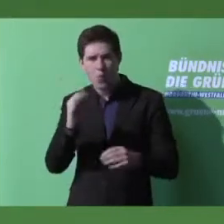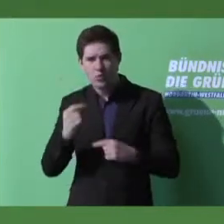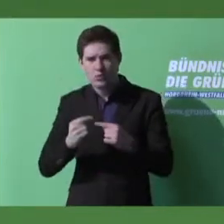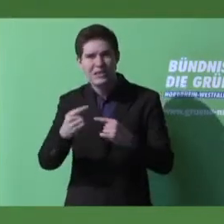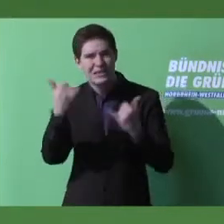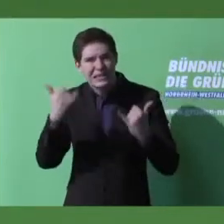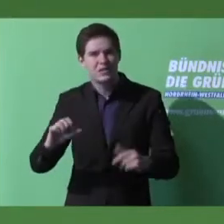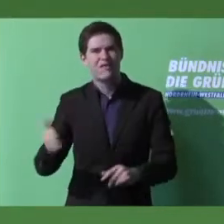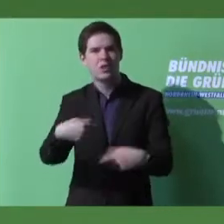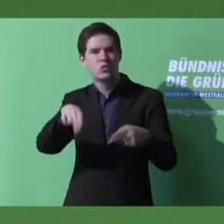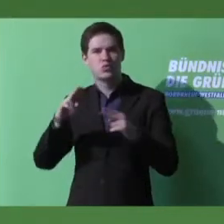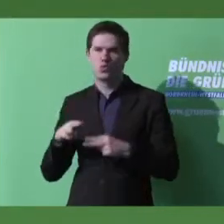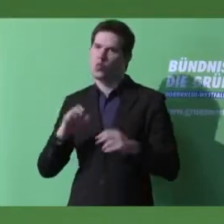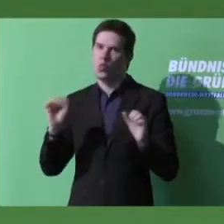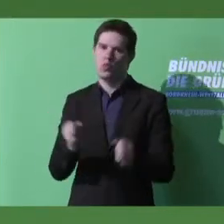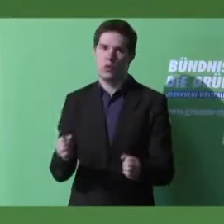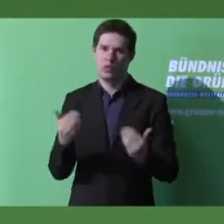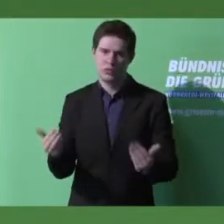hat.